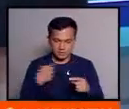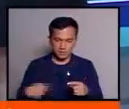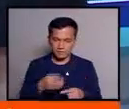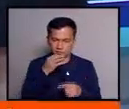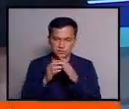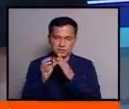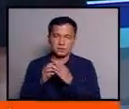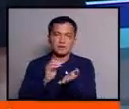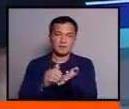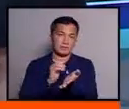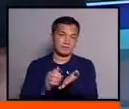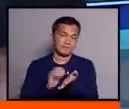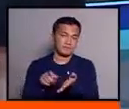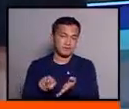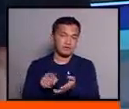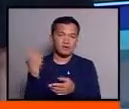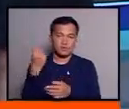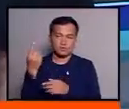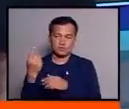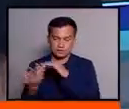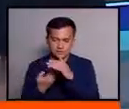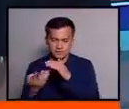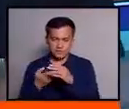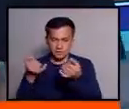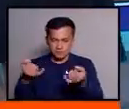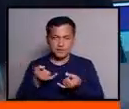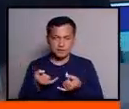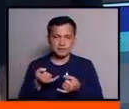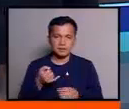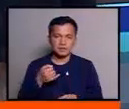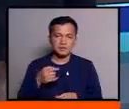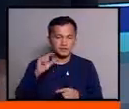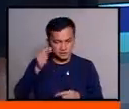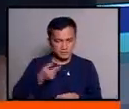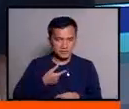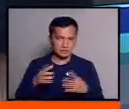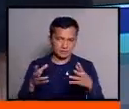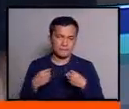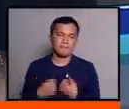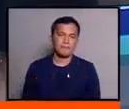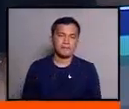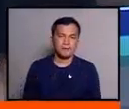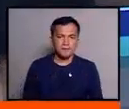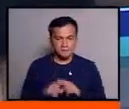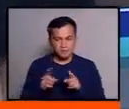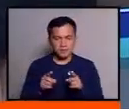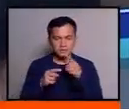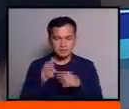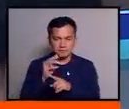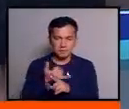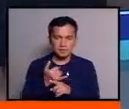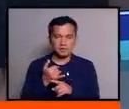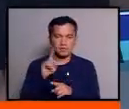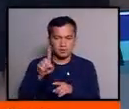City, dry run pa lang sila kaya mga Chinese at invited guests pa lang ang kanilang tinatanggap. Pero sa May 1 ay